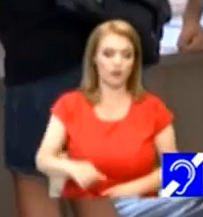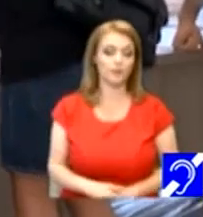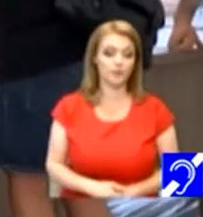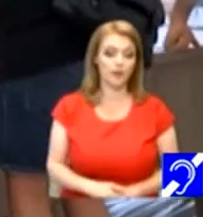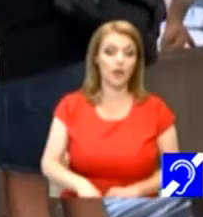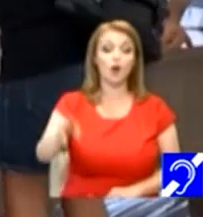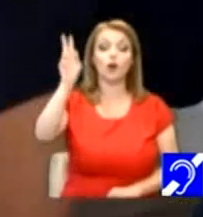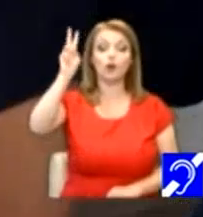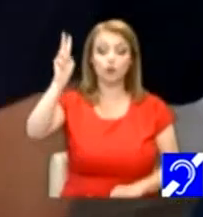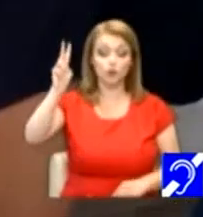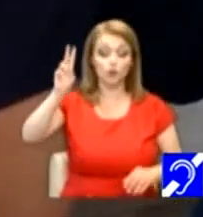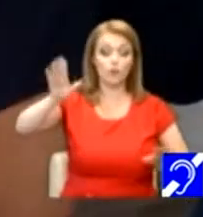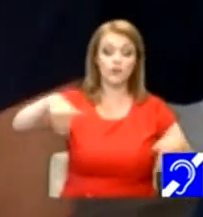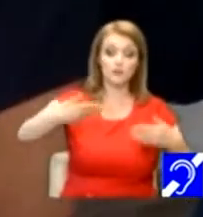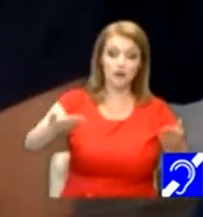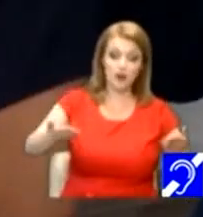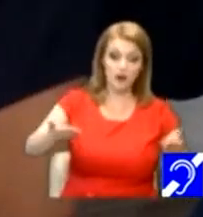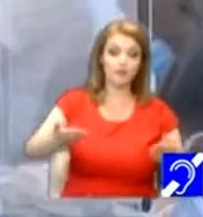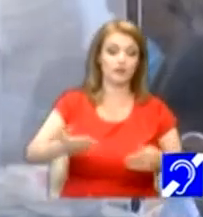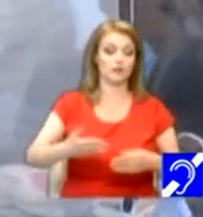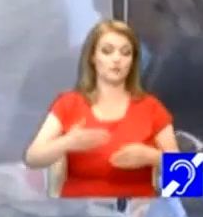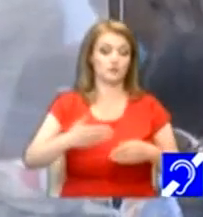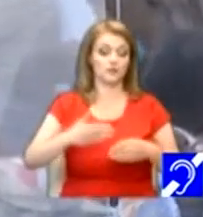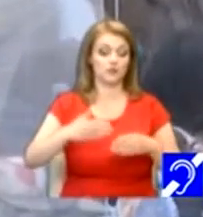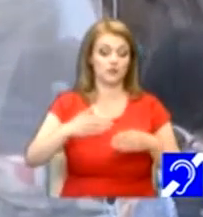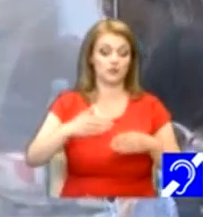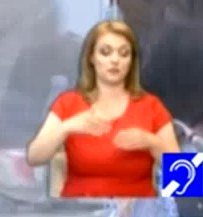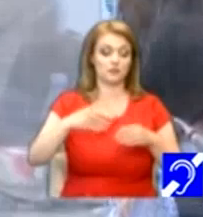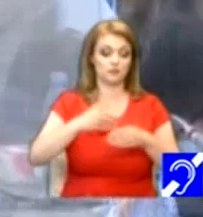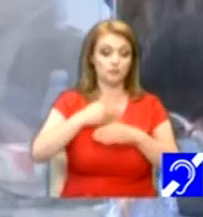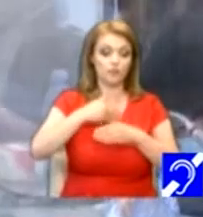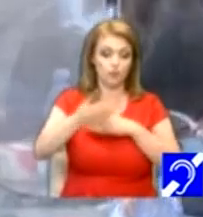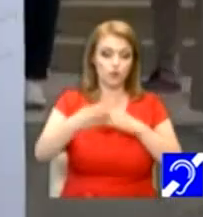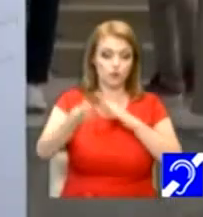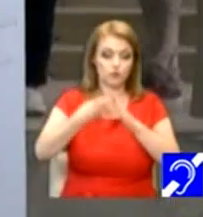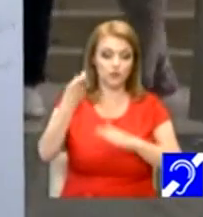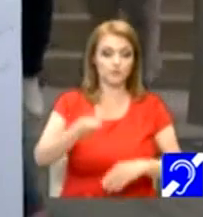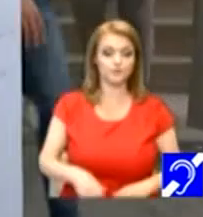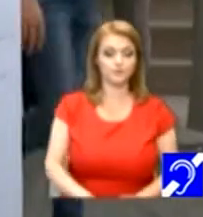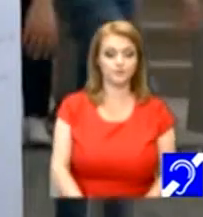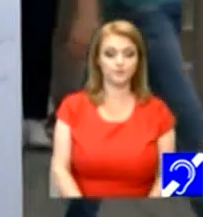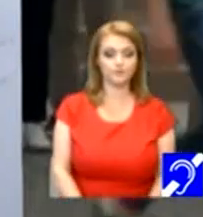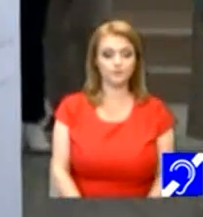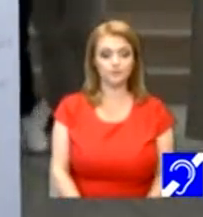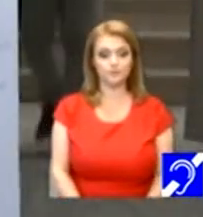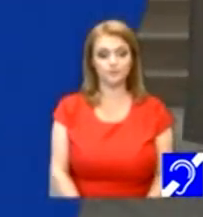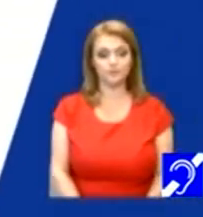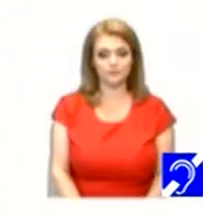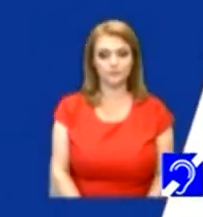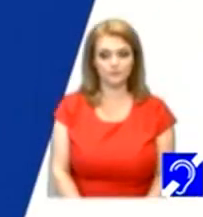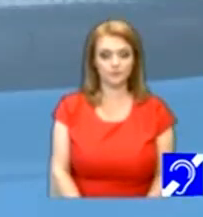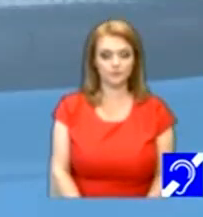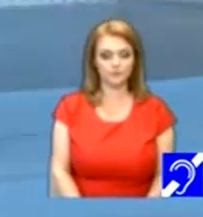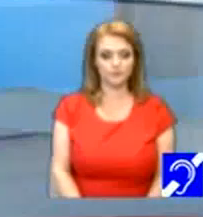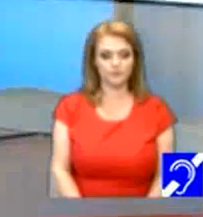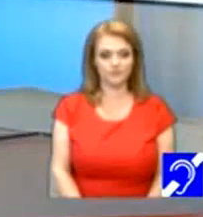parlamentare. Cine a salutat succesul forțelor pro-europene din Republica Moldova? Aflați peste câteva momente în telejurnal.